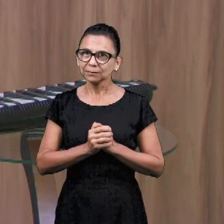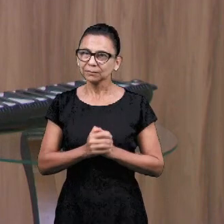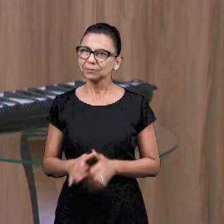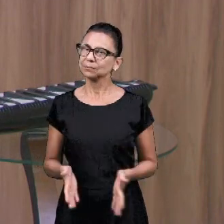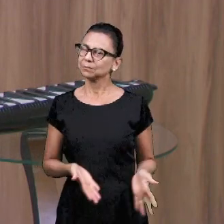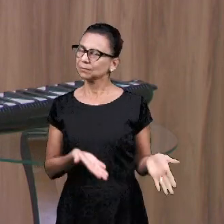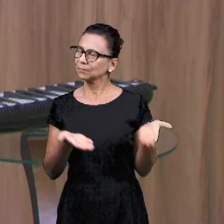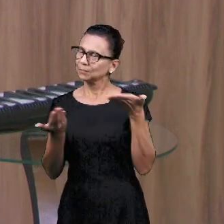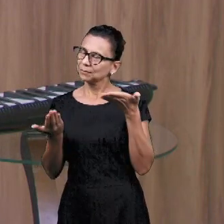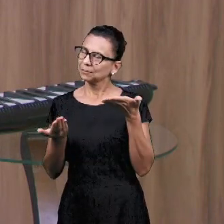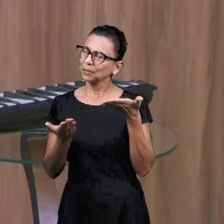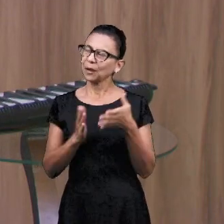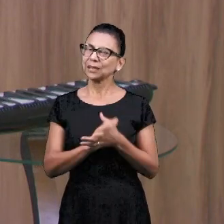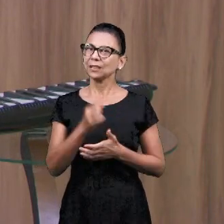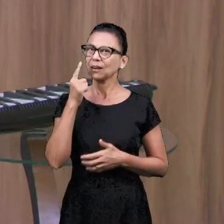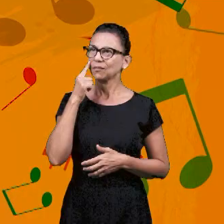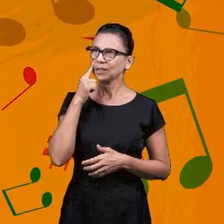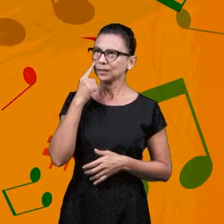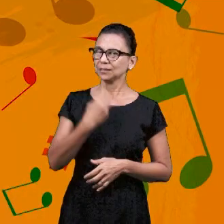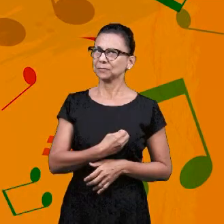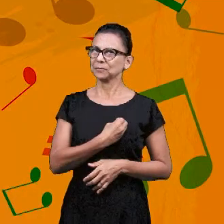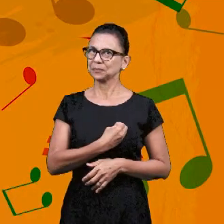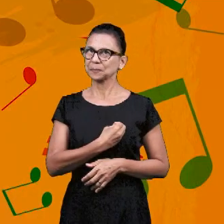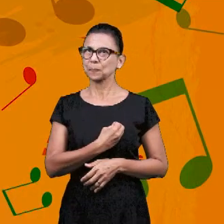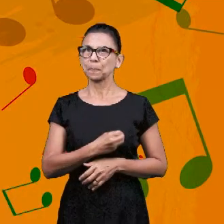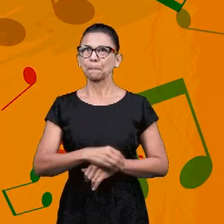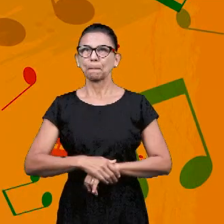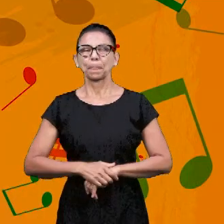rater. Né? Nous allons maintenant nos participations.